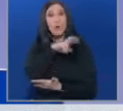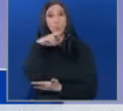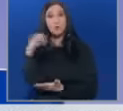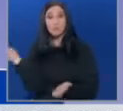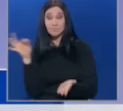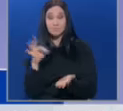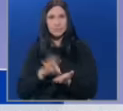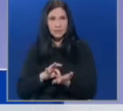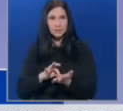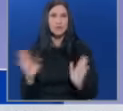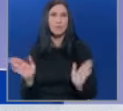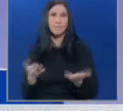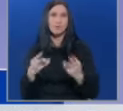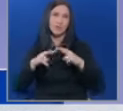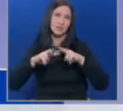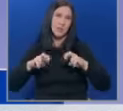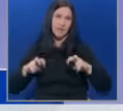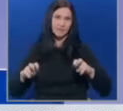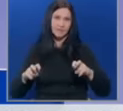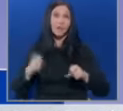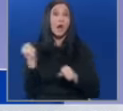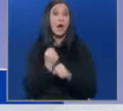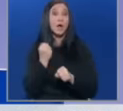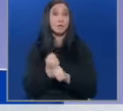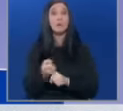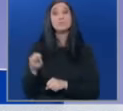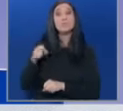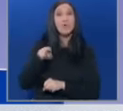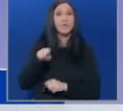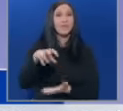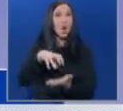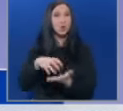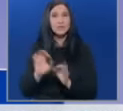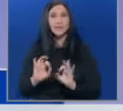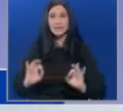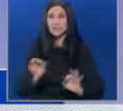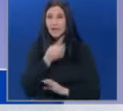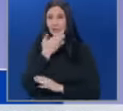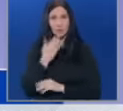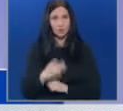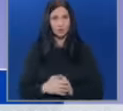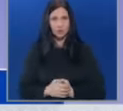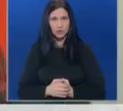са пристигнали и са започнали разследване. Работим с съответните органи за изясняване на случая.